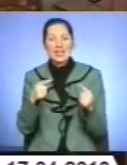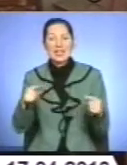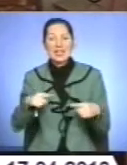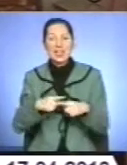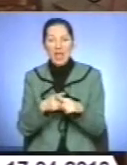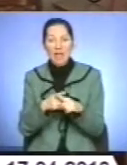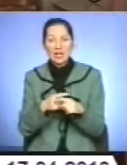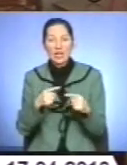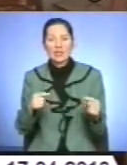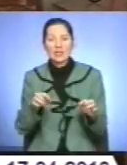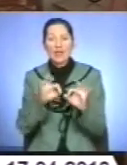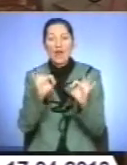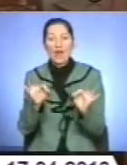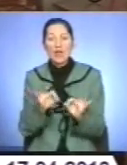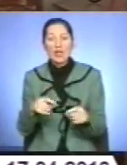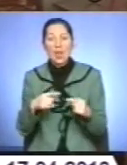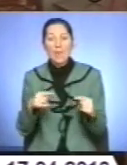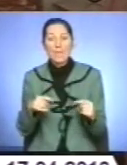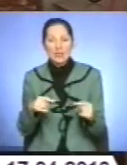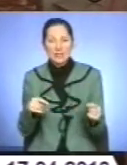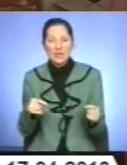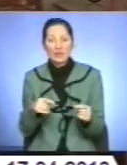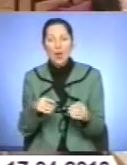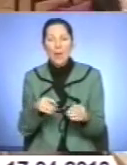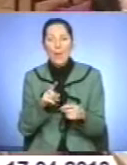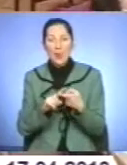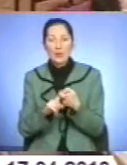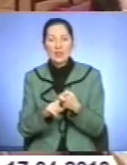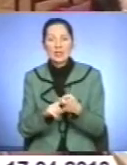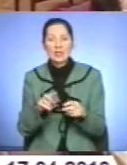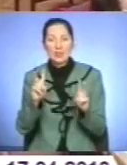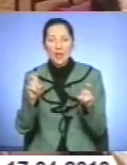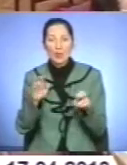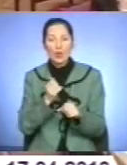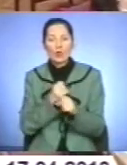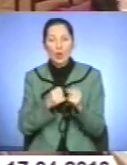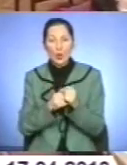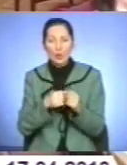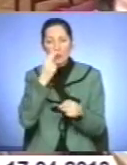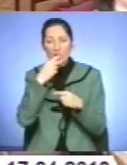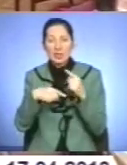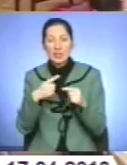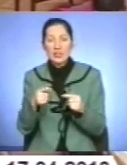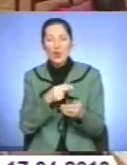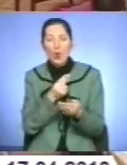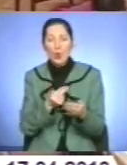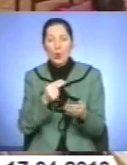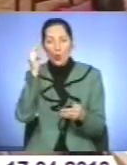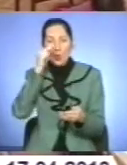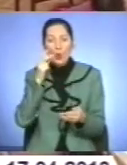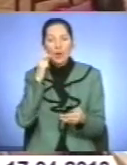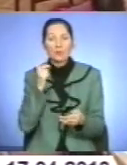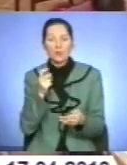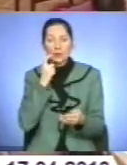різні види мистецтва, саме пов'язані з тематикою Великодня. Традиційно уроки писанкарства у «Молодій просвіті» починають з молитви, потім